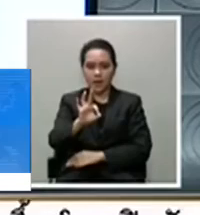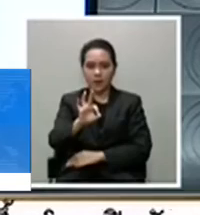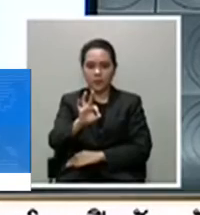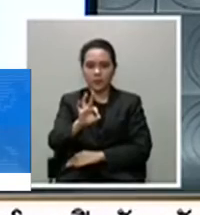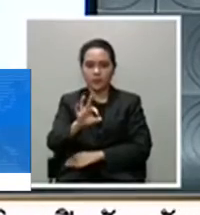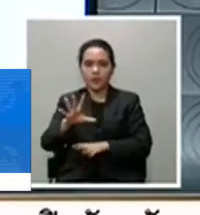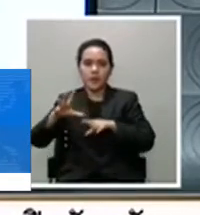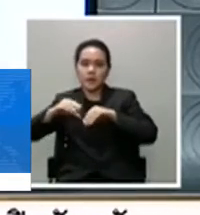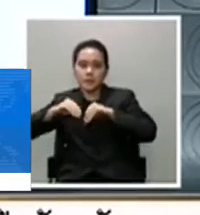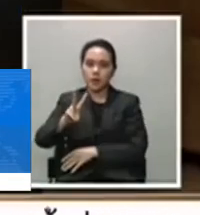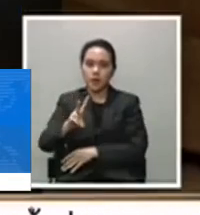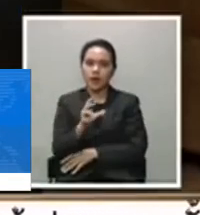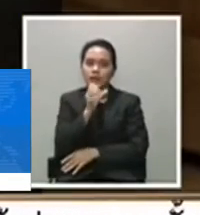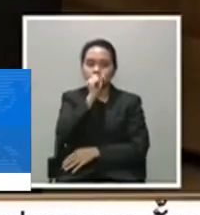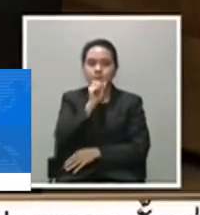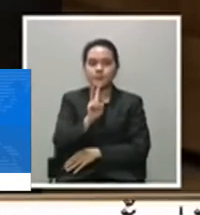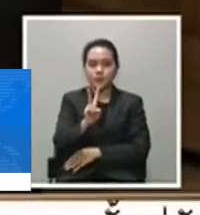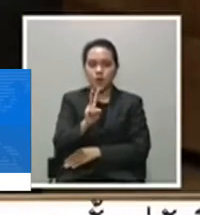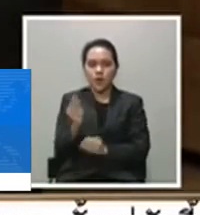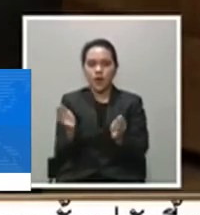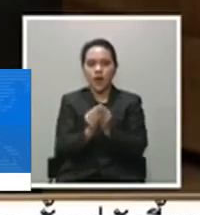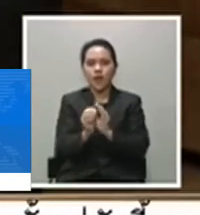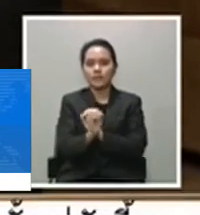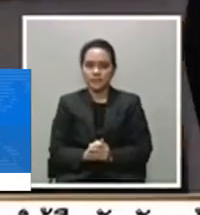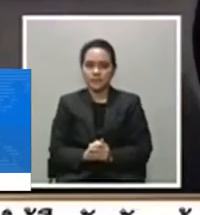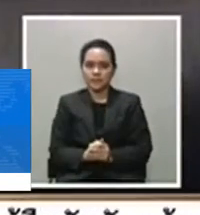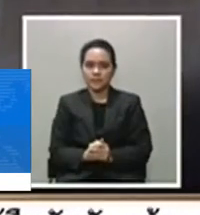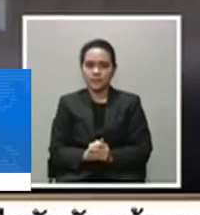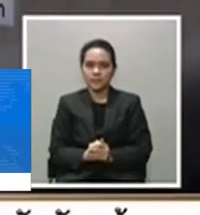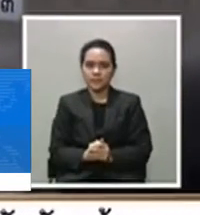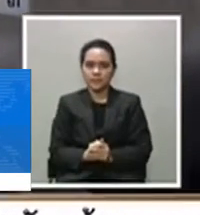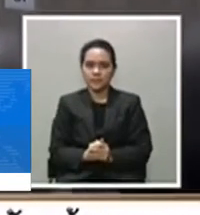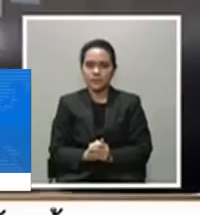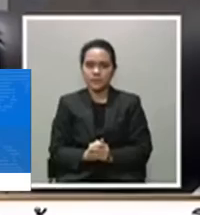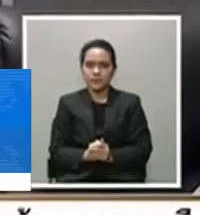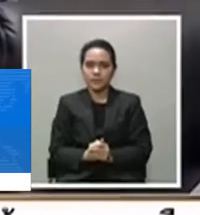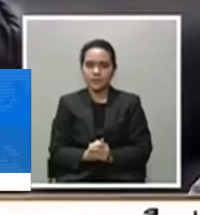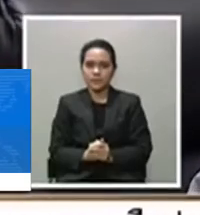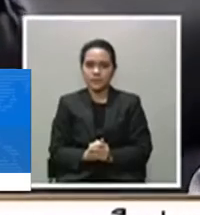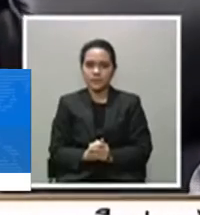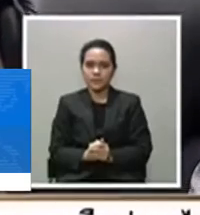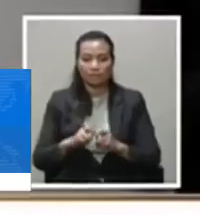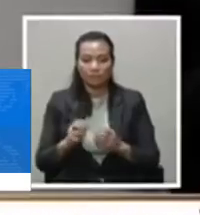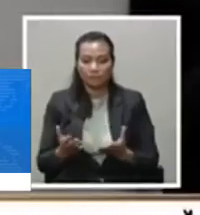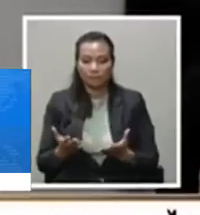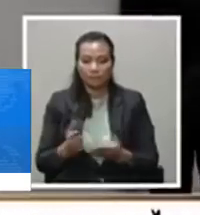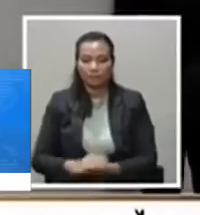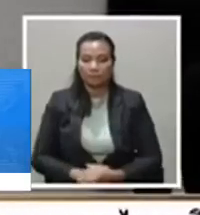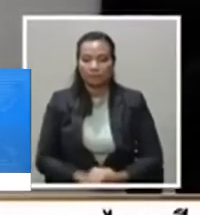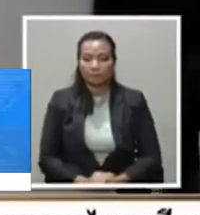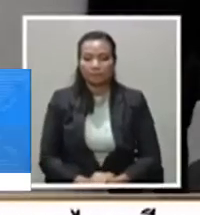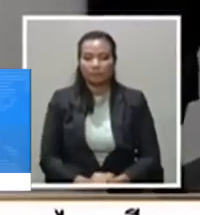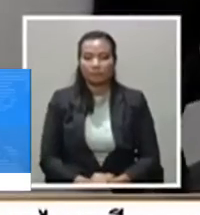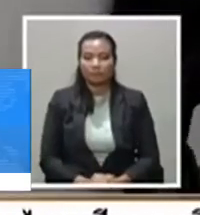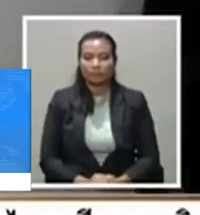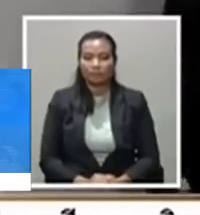ไป272ไม่ไว้วางใจ49และงดออกเสียง2คะแนนคะแนนเท่ากันคือ